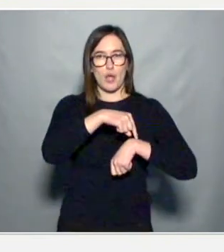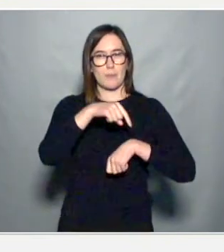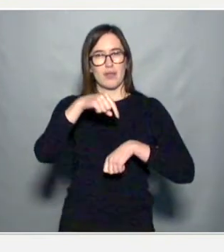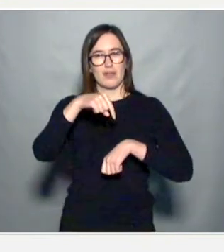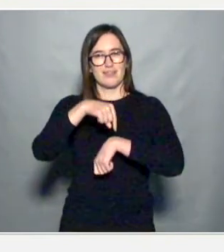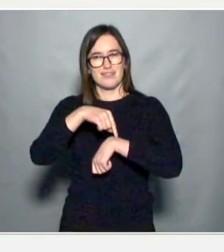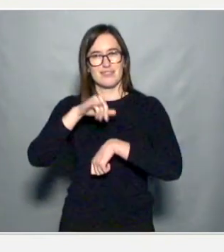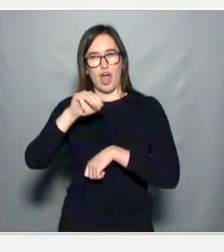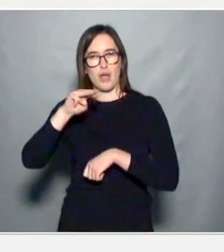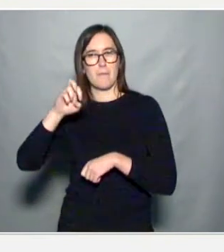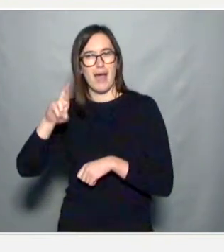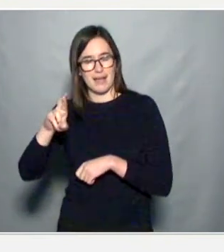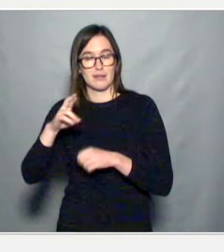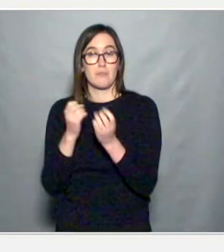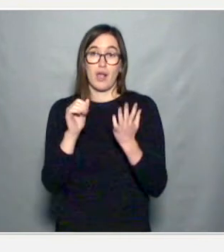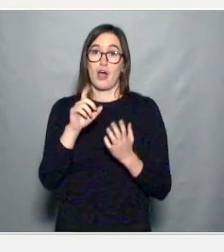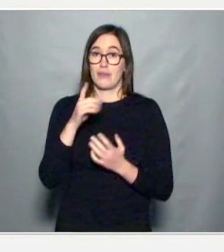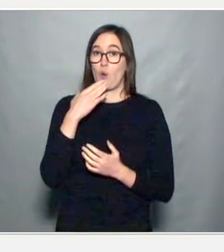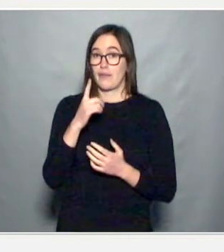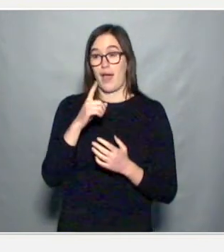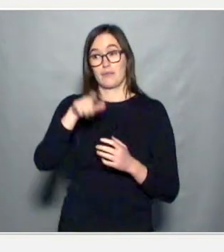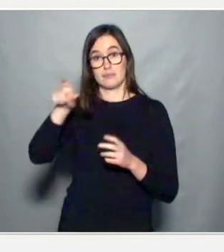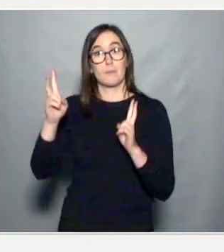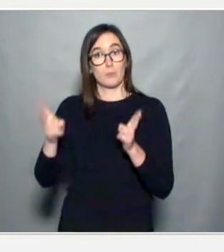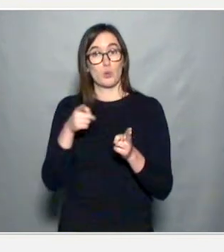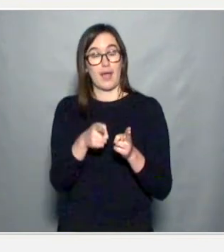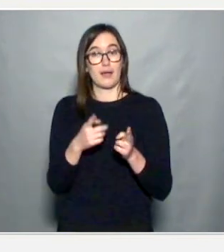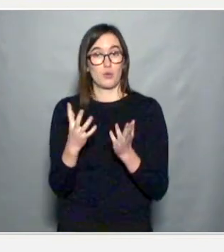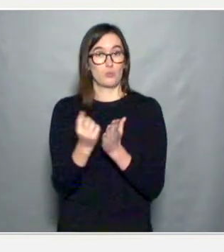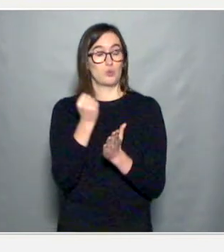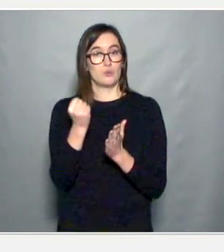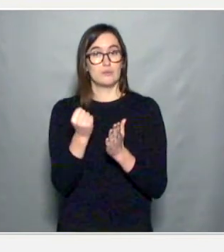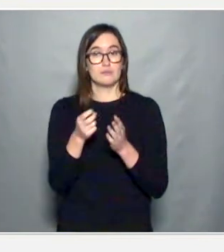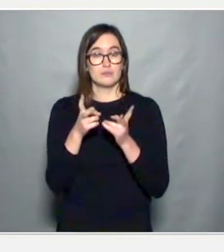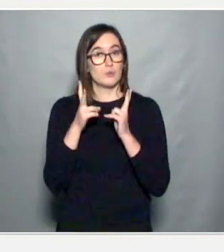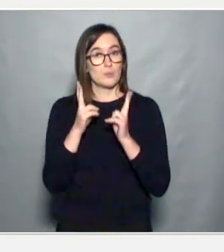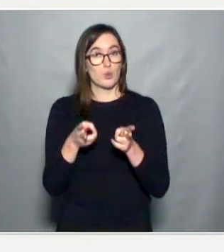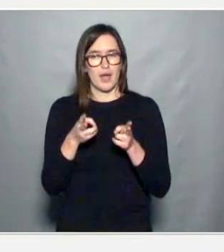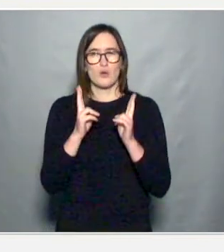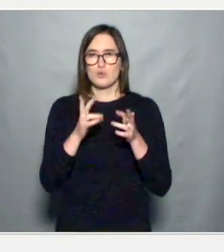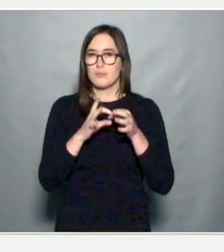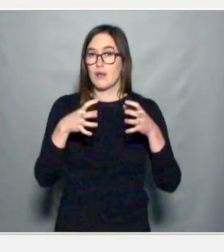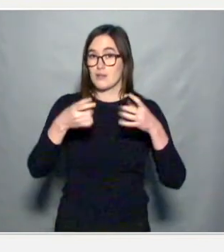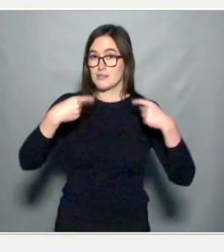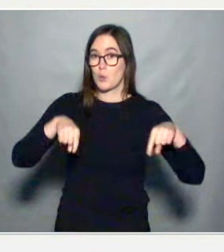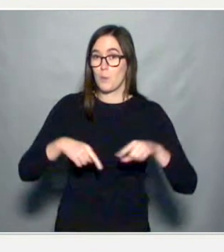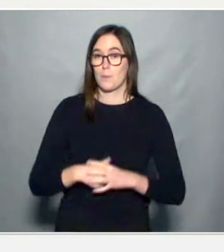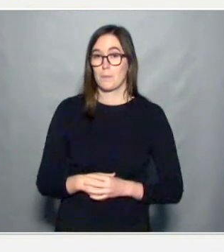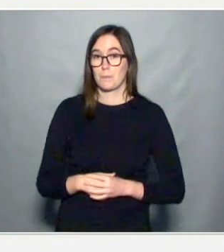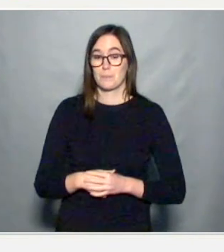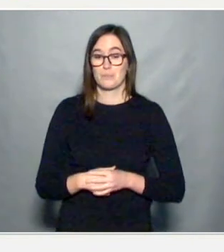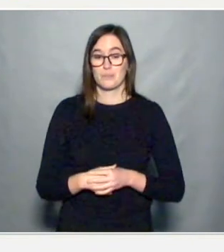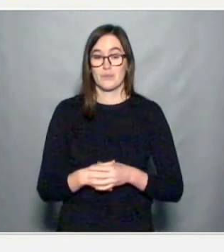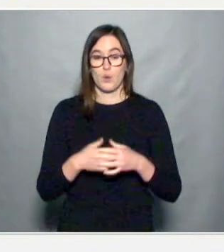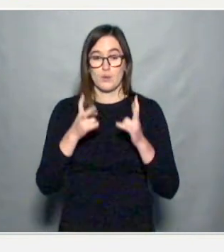med ADHD mår väldigt, väldigt bra utav. Eller att framförallt användas utav i klassrummet. Likaså